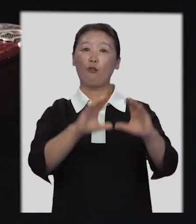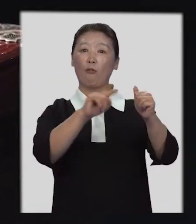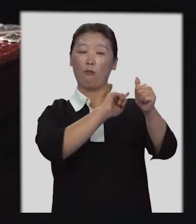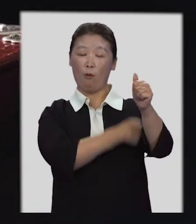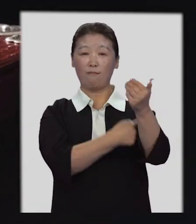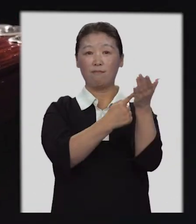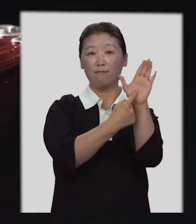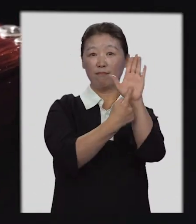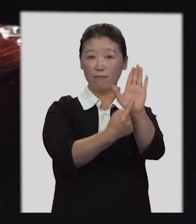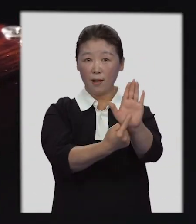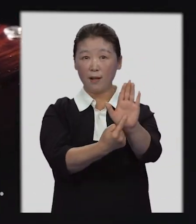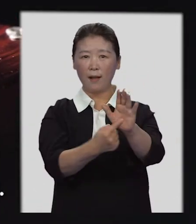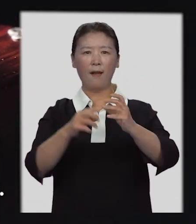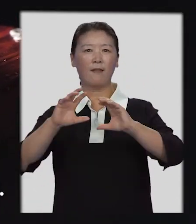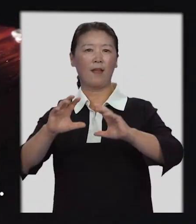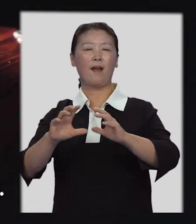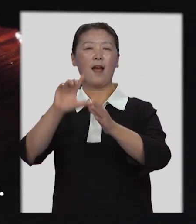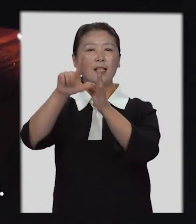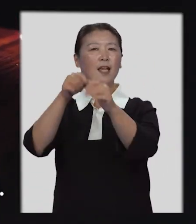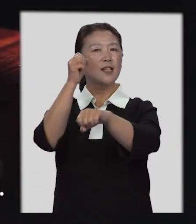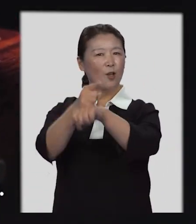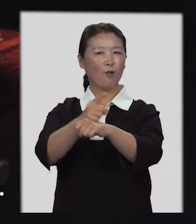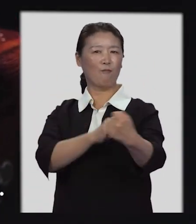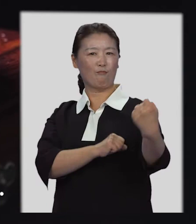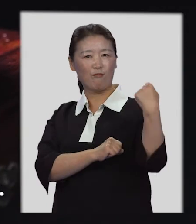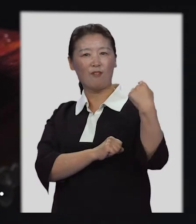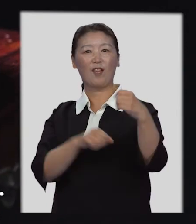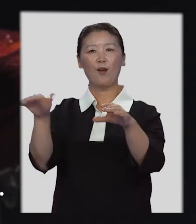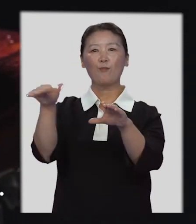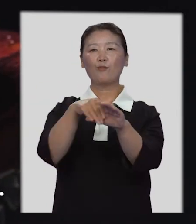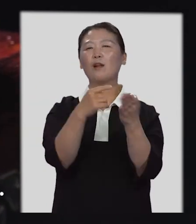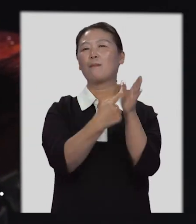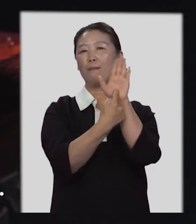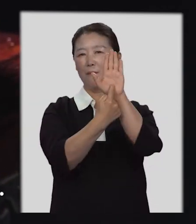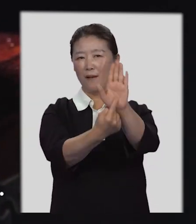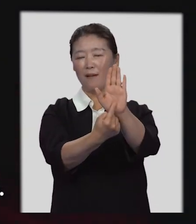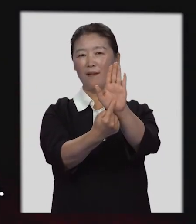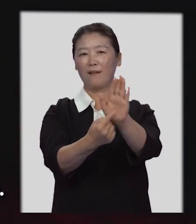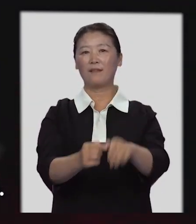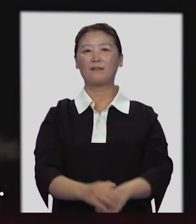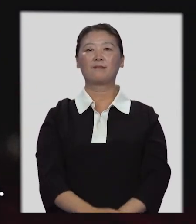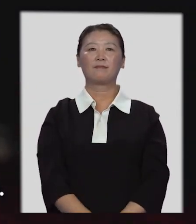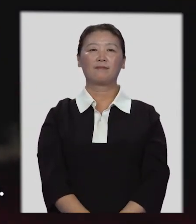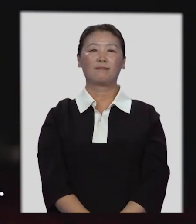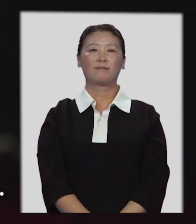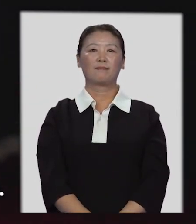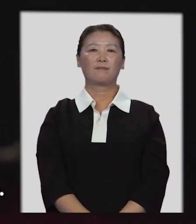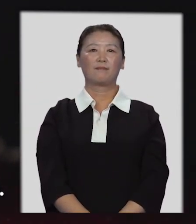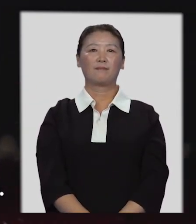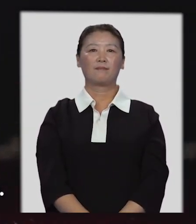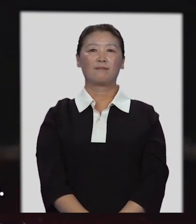국가의 권위를 상징하며 나라의 시대성과 국력, 문화를 반영하는 상징물입니다.